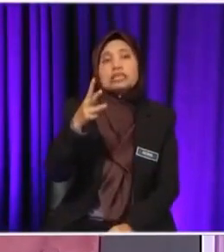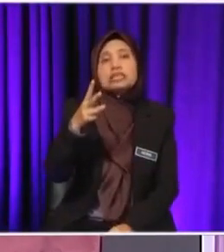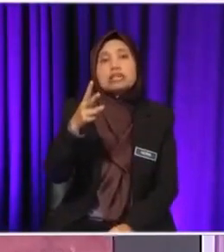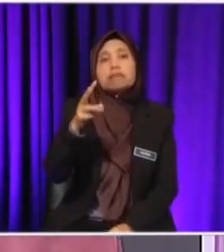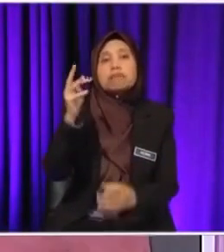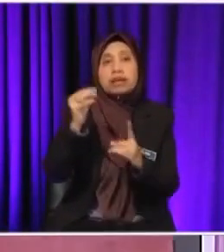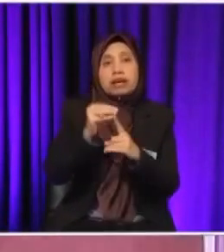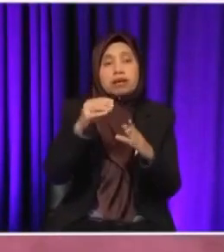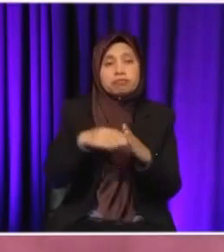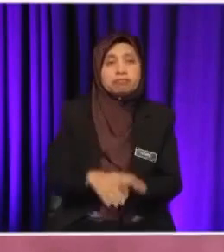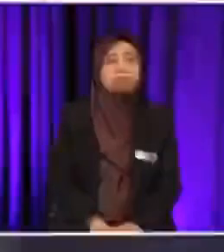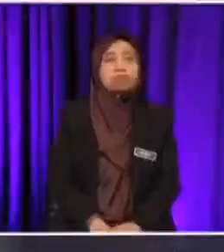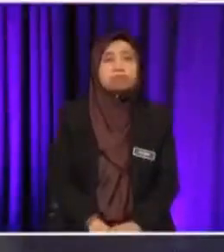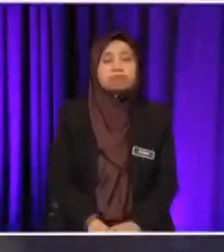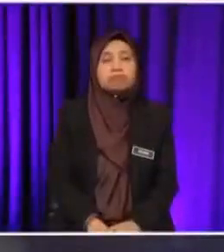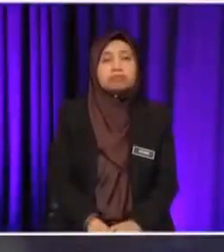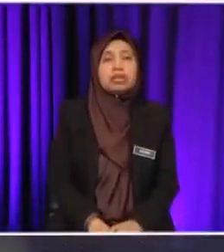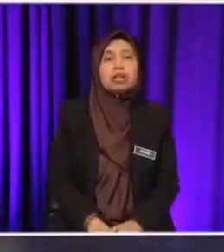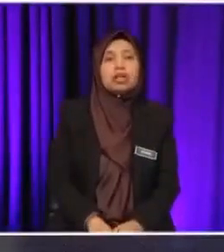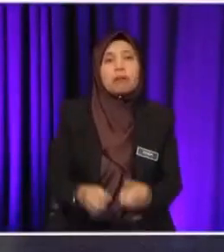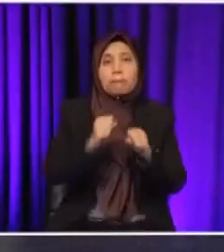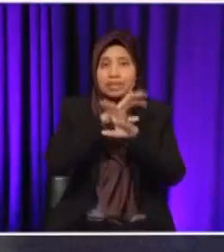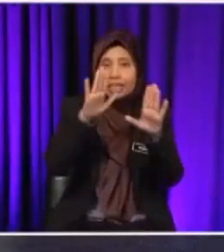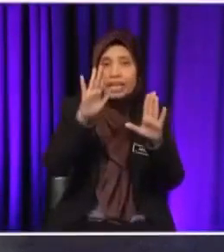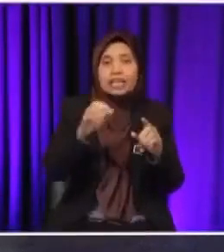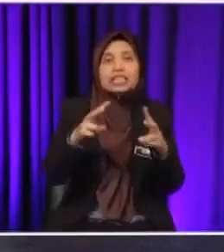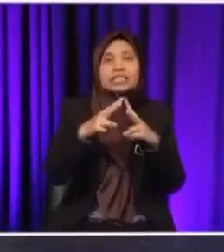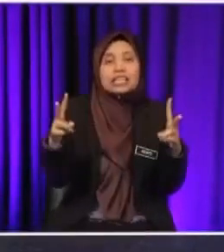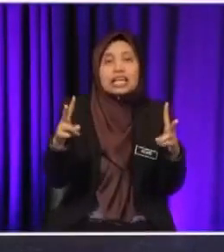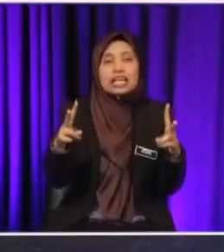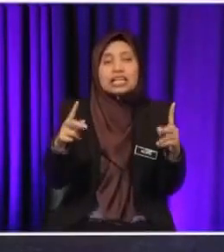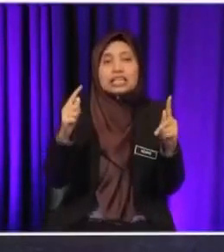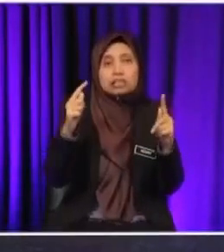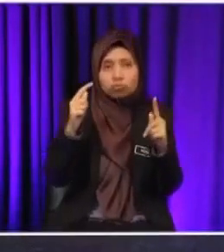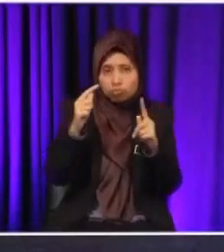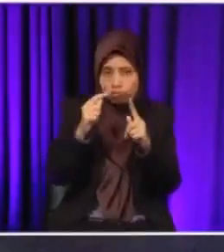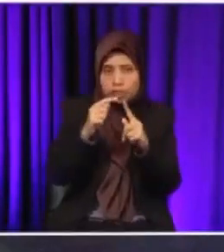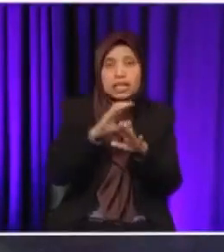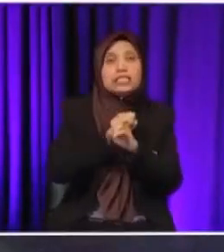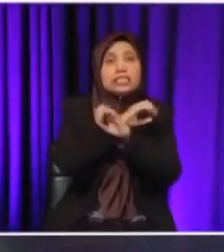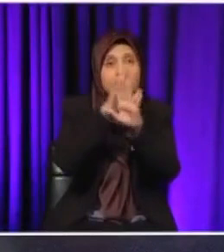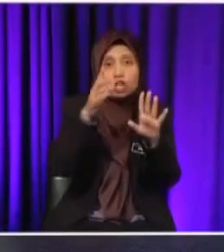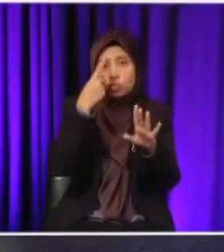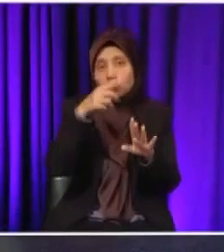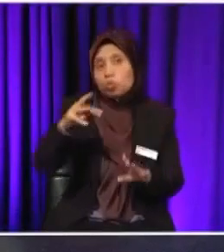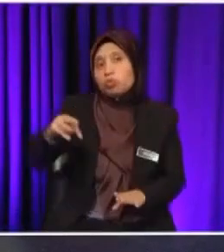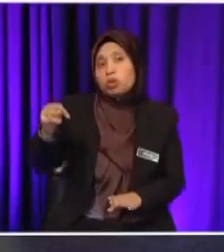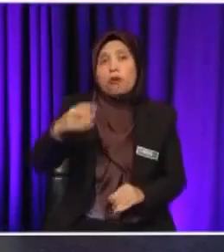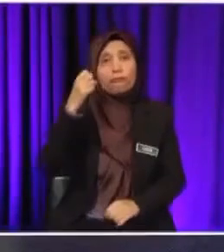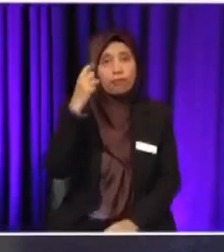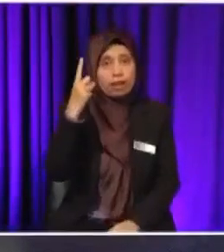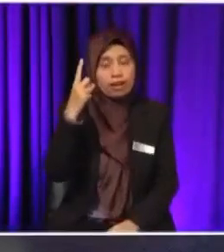tangan. Itu. Okay. Baik cikgu, penerangan yang sangat tepat dan jelas untuk murid-murid